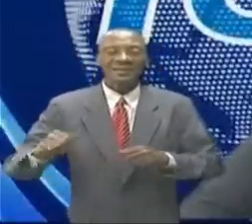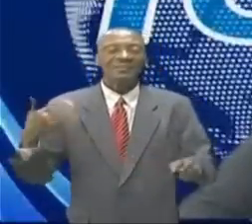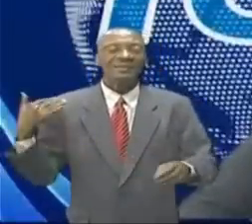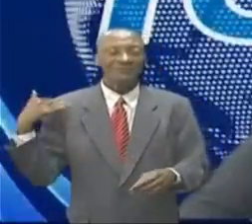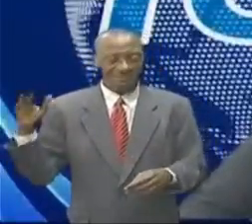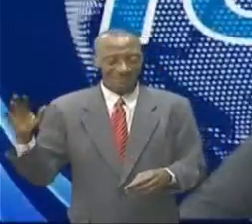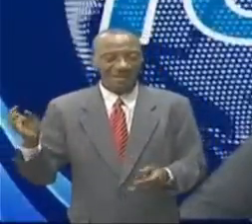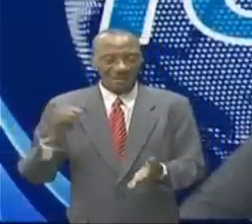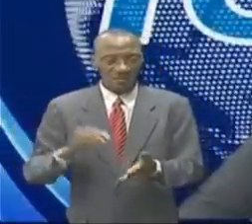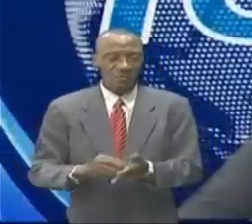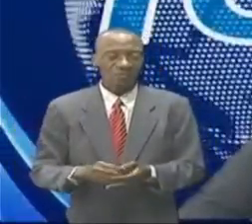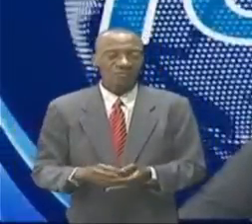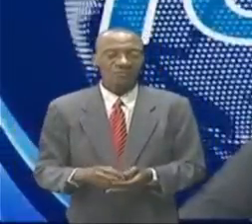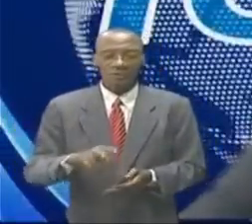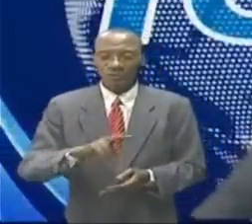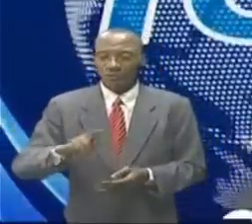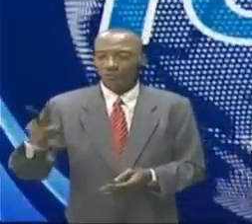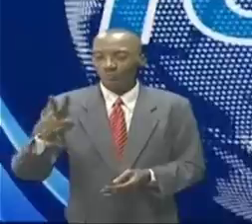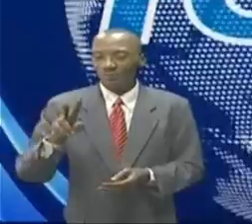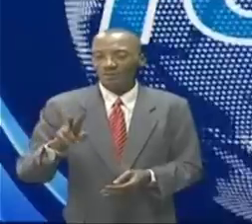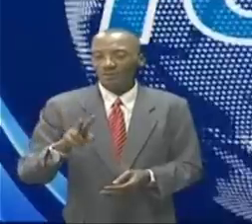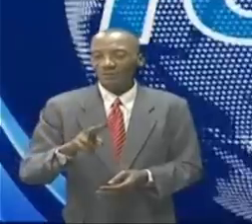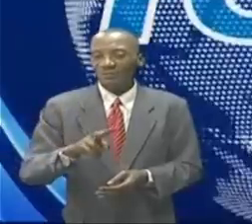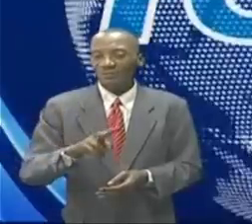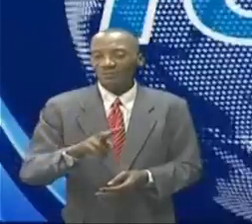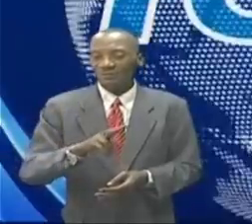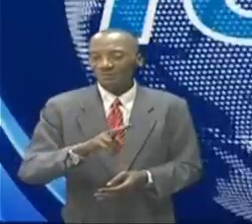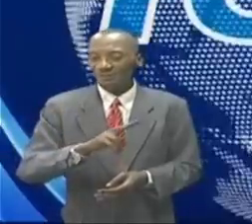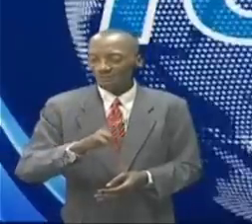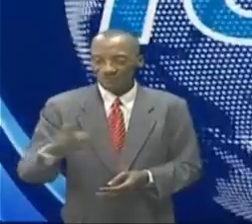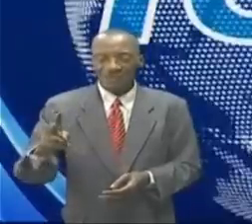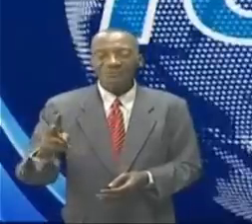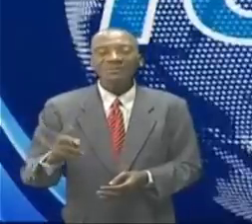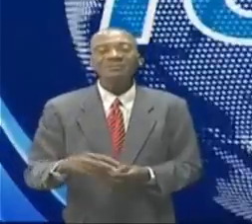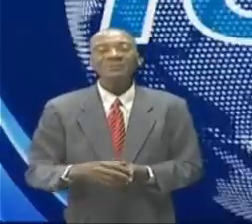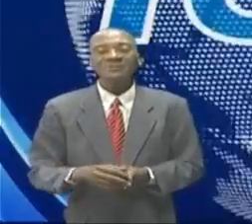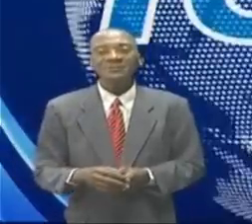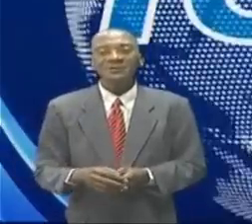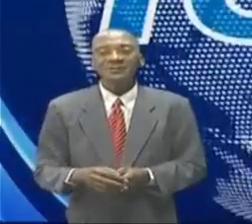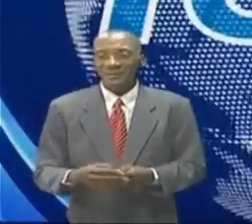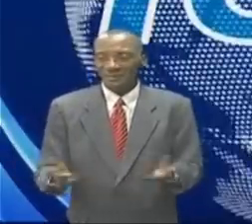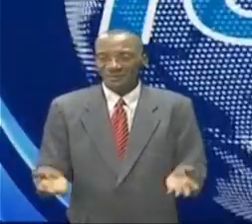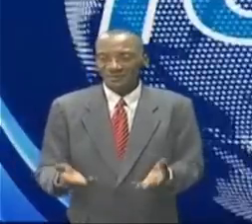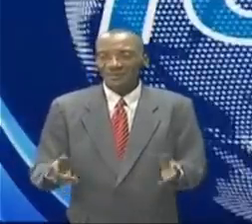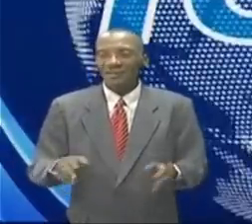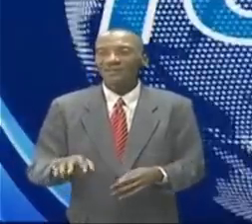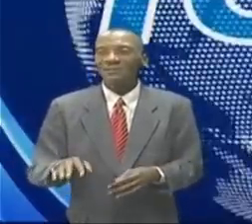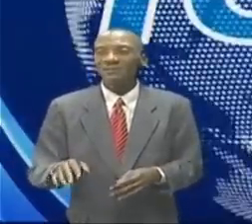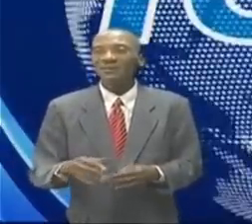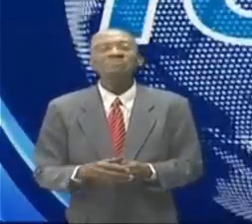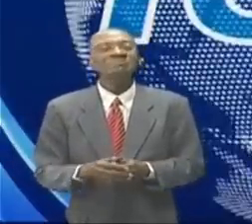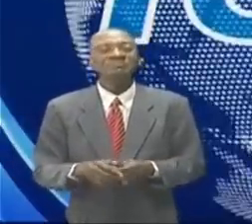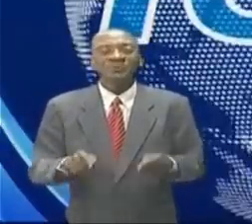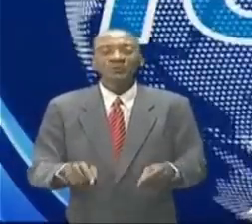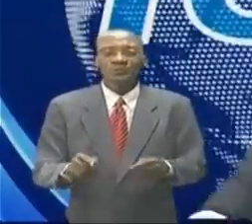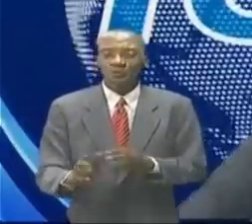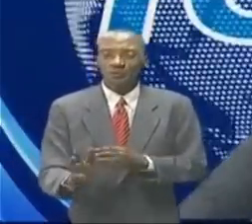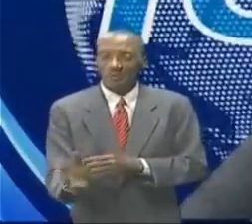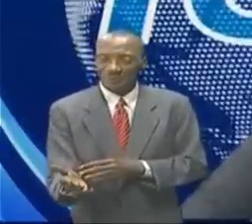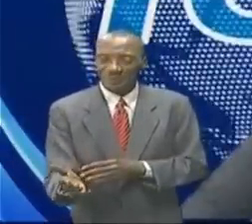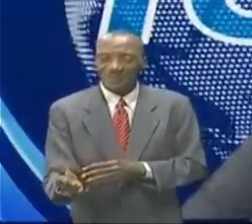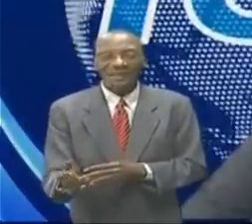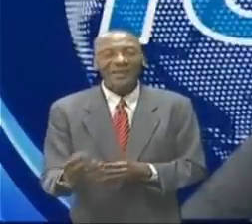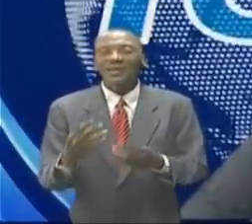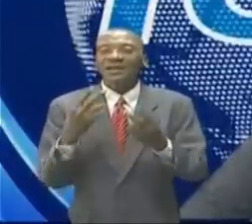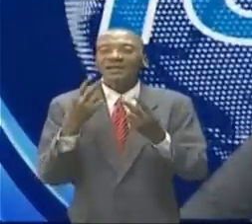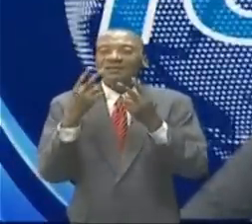2021-2022 a démarré aujourd'hui sur toute l'étendue du territoire national congolais. Quelle était l'atmosphère ce matin à Kinshasa? Nos reporters